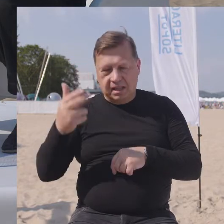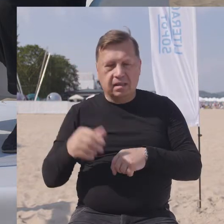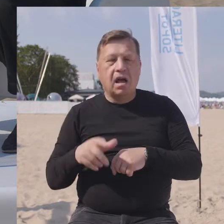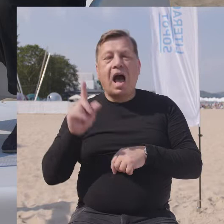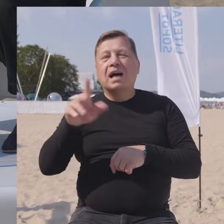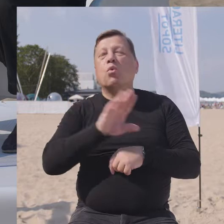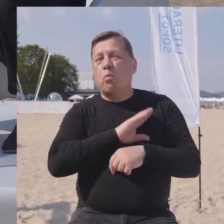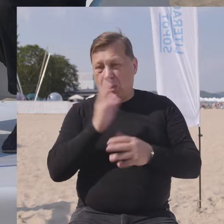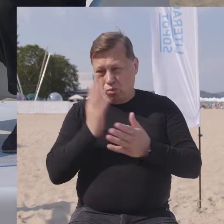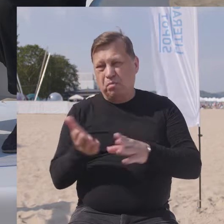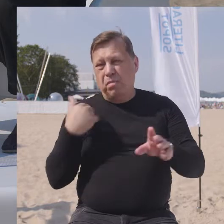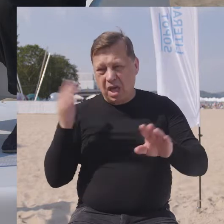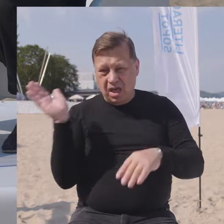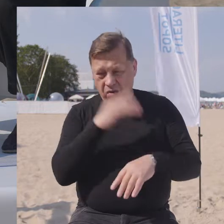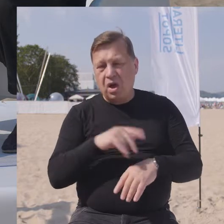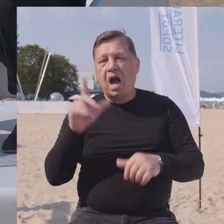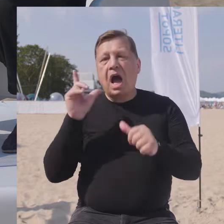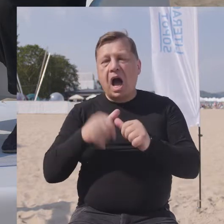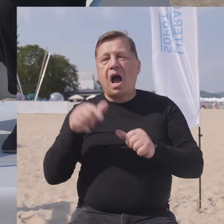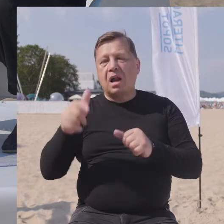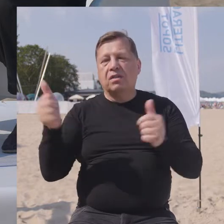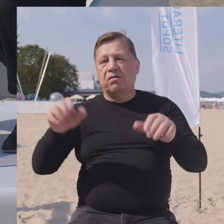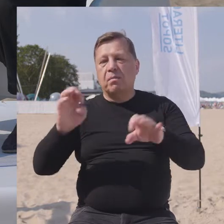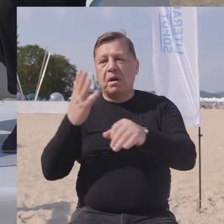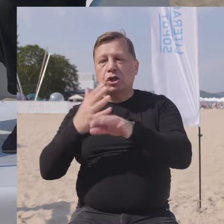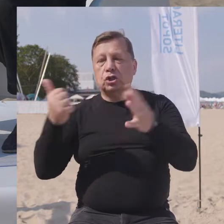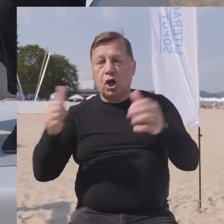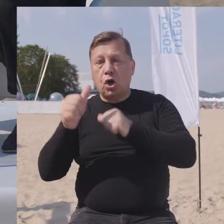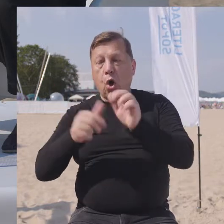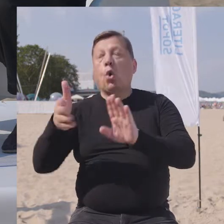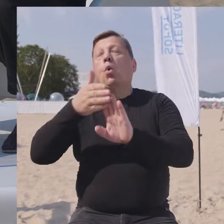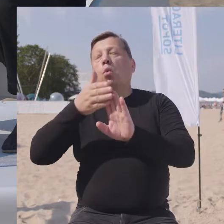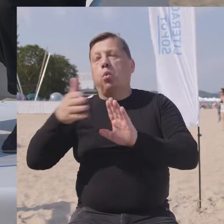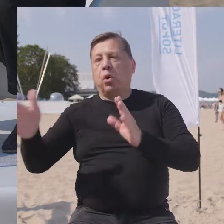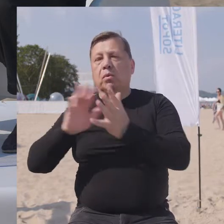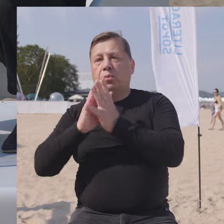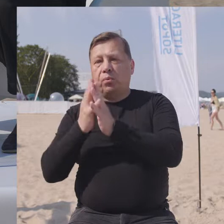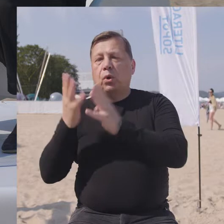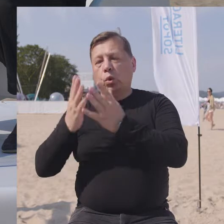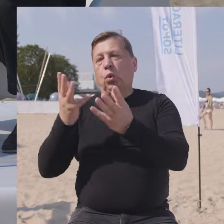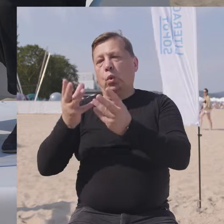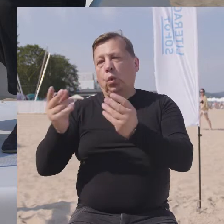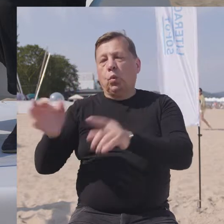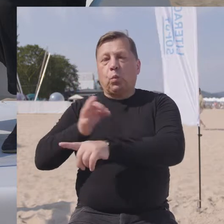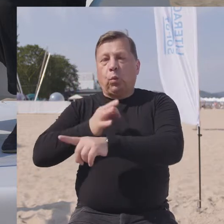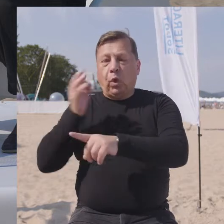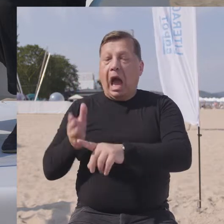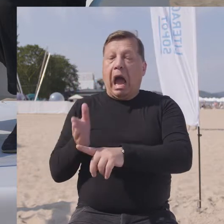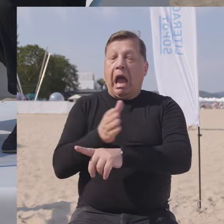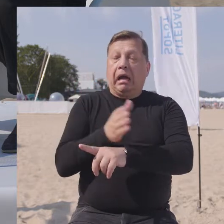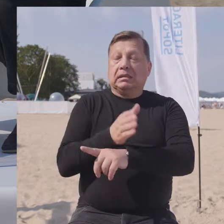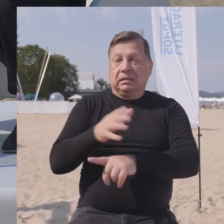ale jeszcze było przed tak zwaną odwilżą w 56. I to był moment takiej szczeliny, gdzie rzeczywiście